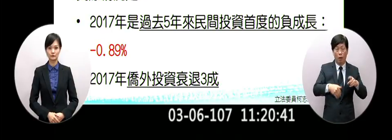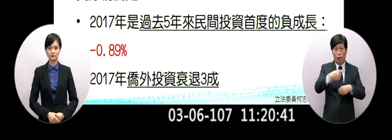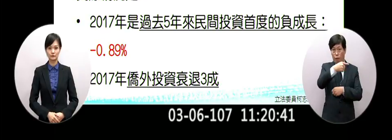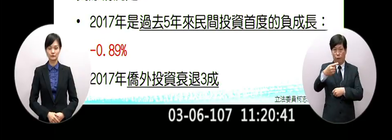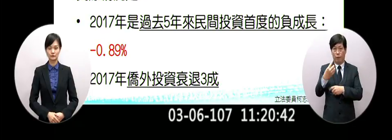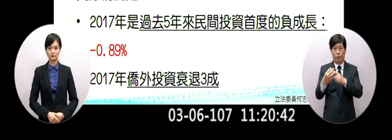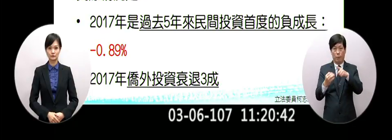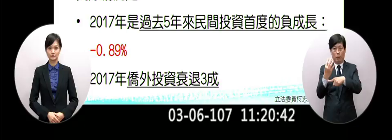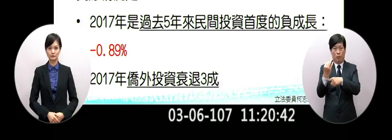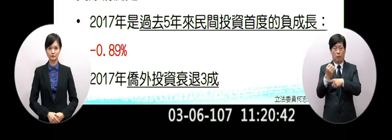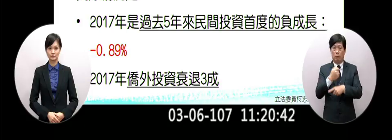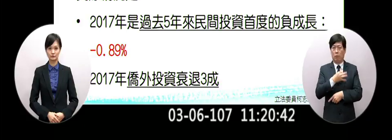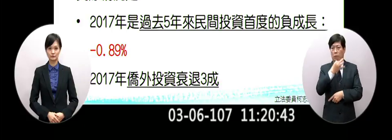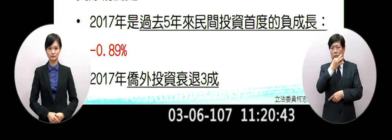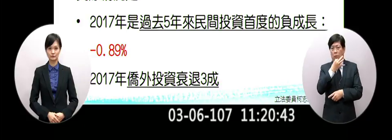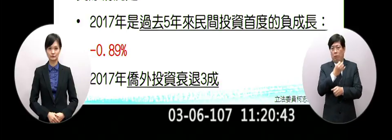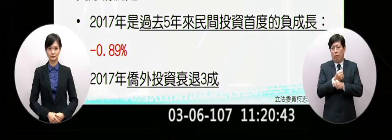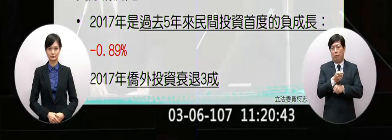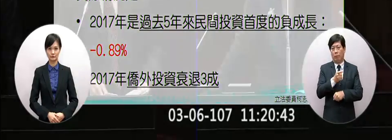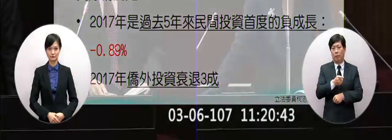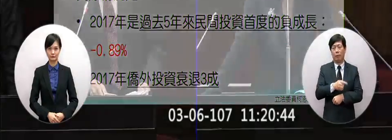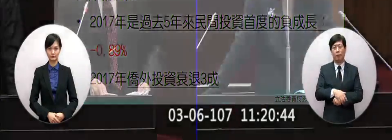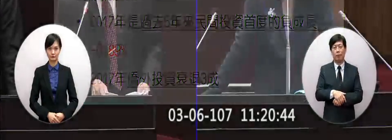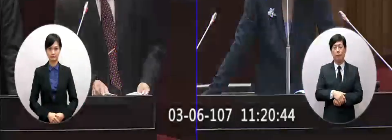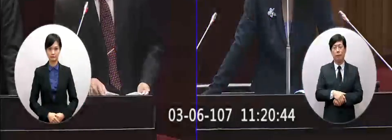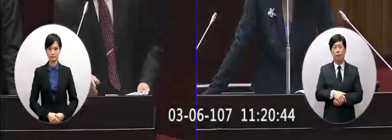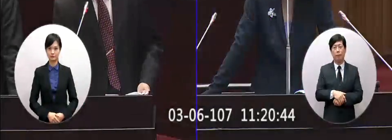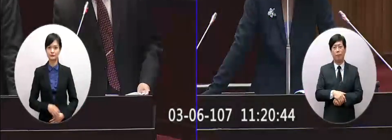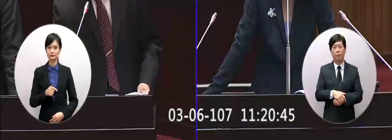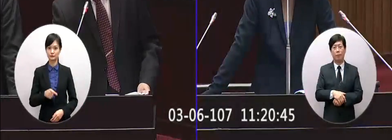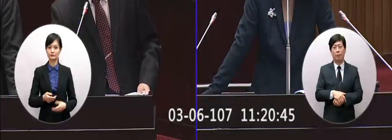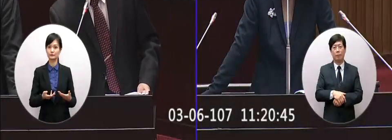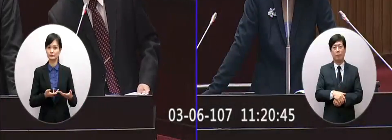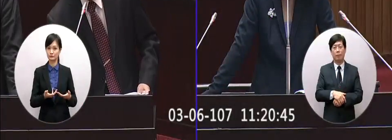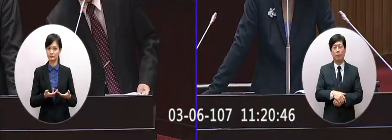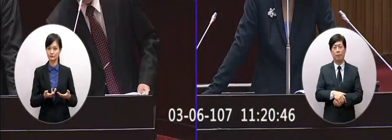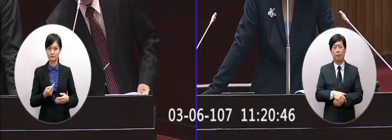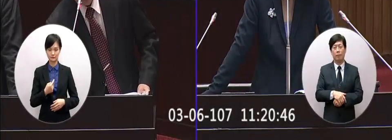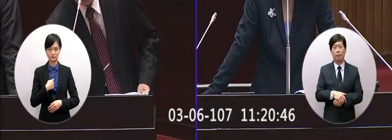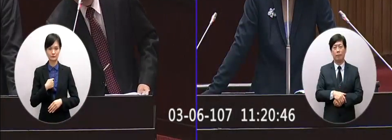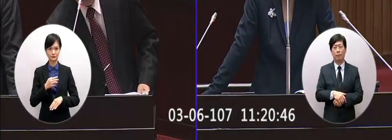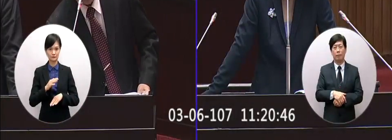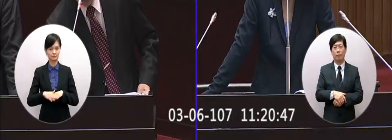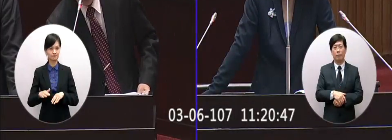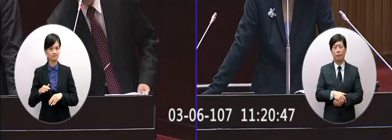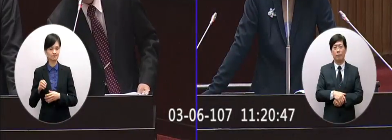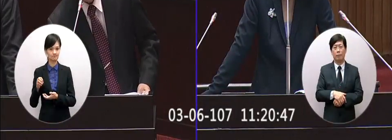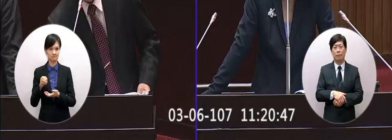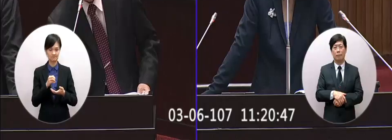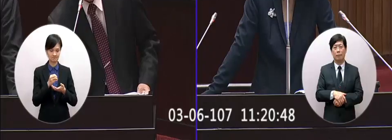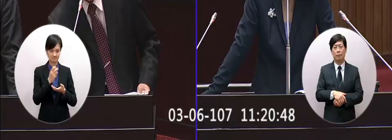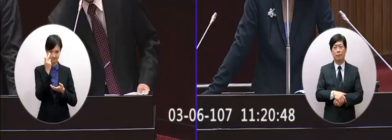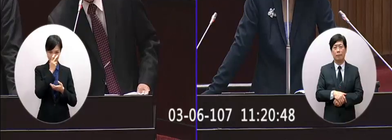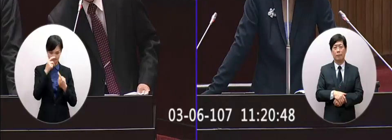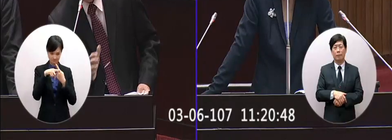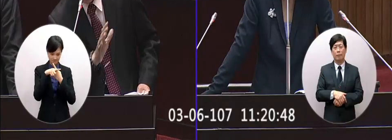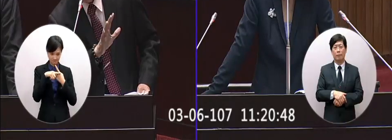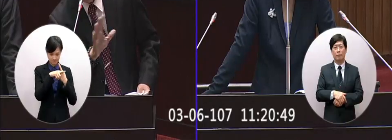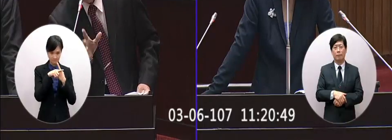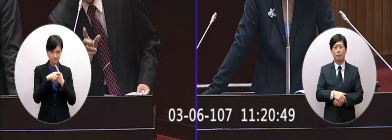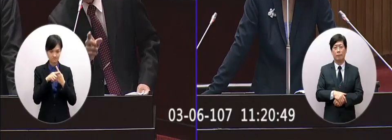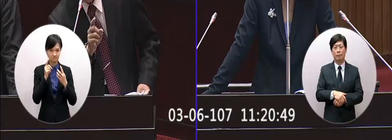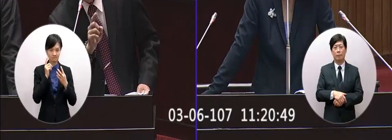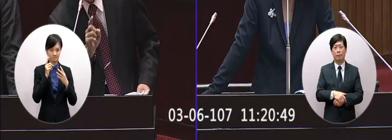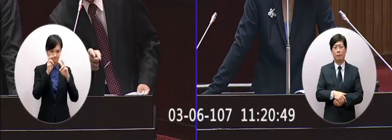长，这是一个警讯呢。 这个部分我们会把这个问题找出来，看是